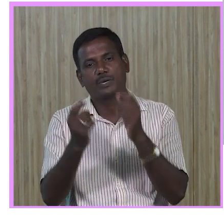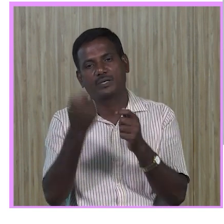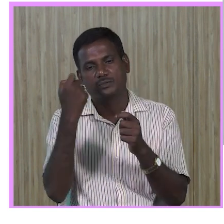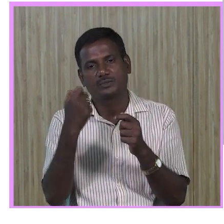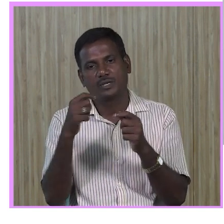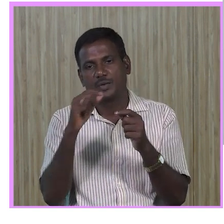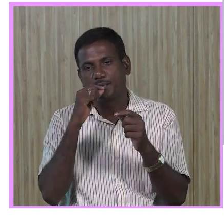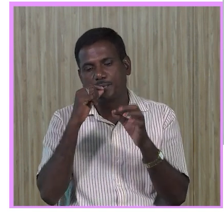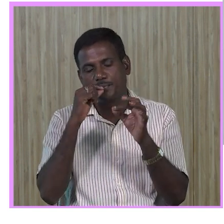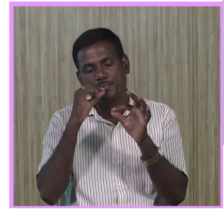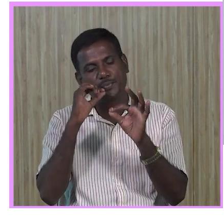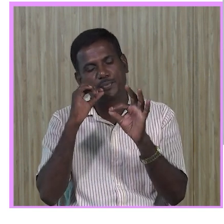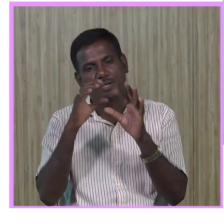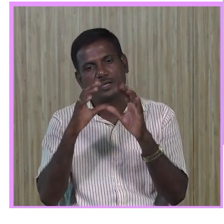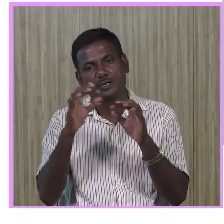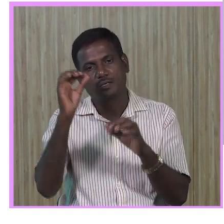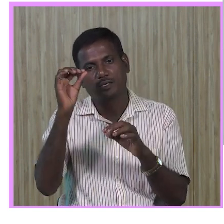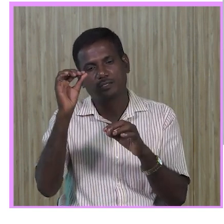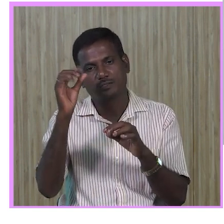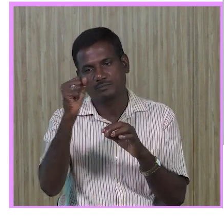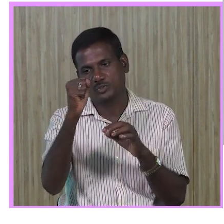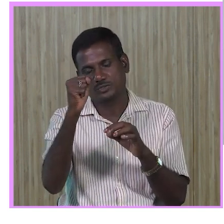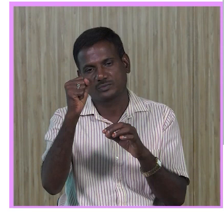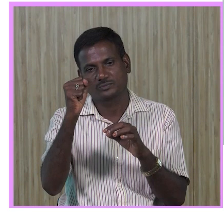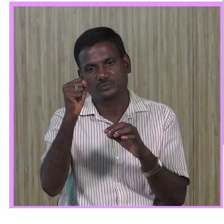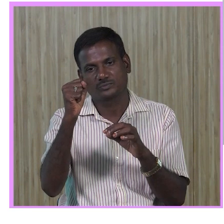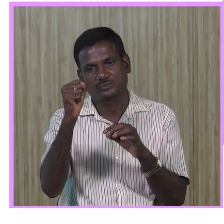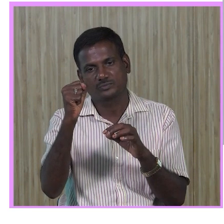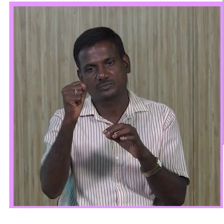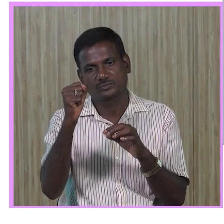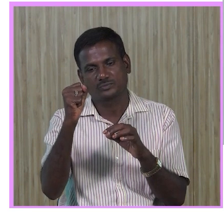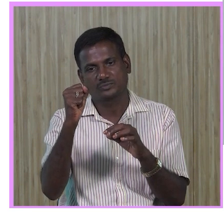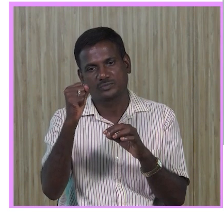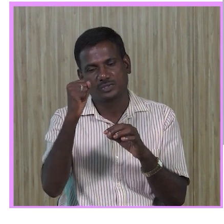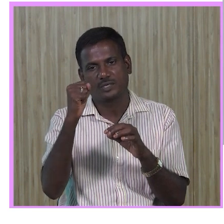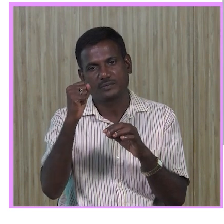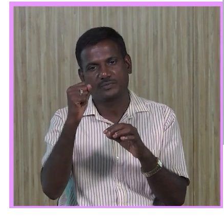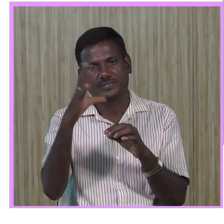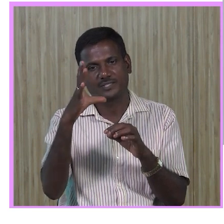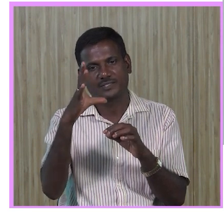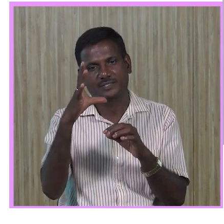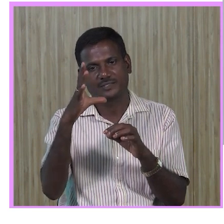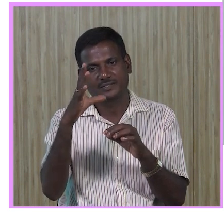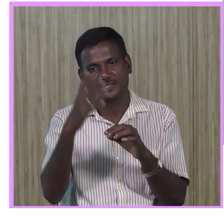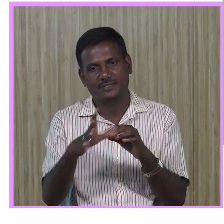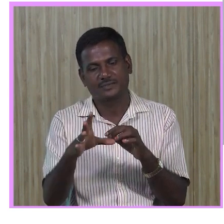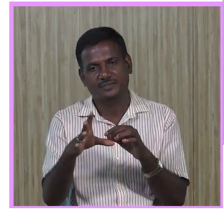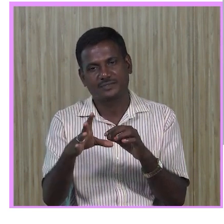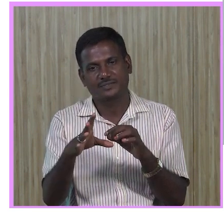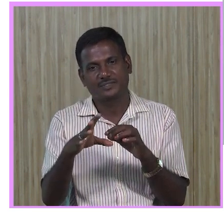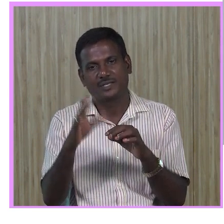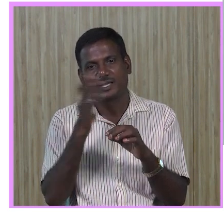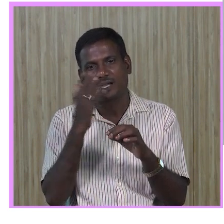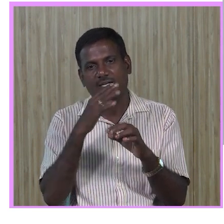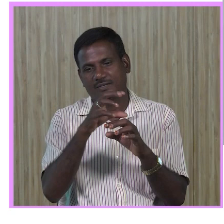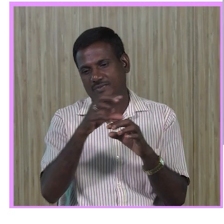பலூனில் காற்றை நிரப்பி கைகளால் இறுக பிடிச்சுக்கணும். அந்த கைப்பிடியை தளர்த்தும் பொழுது